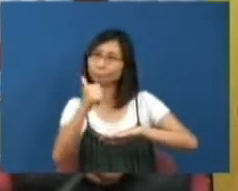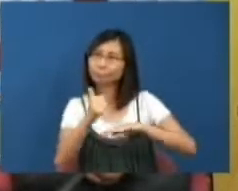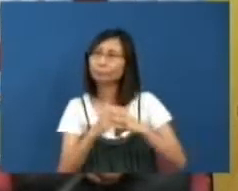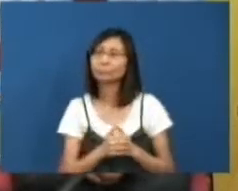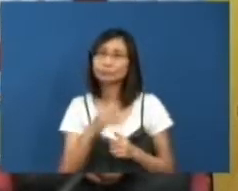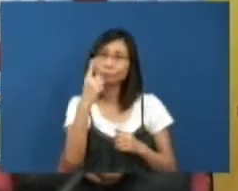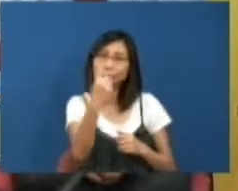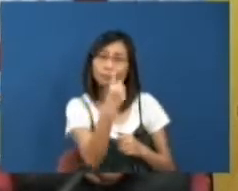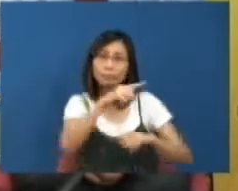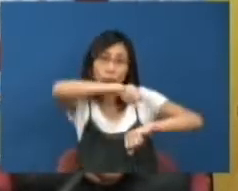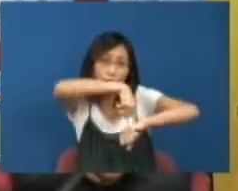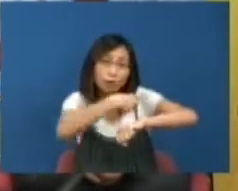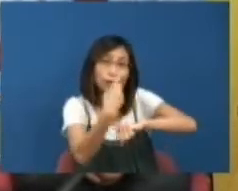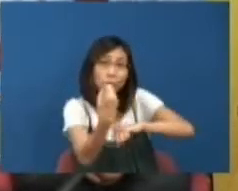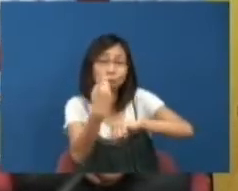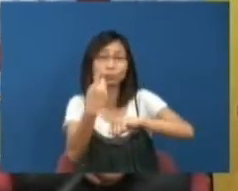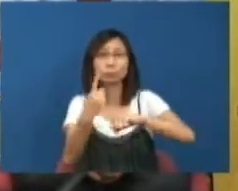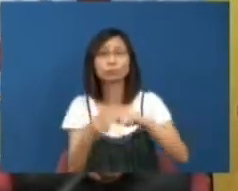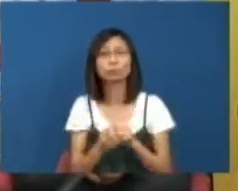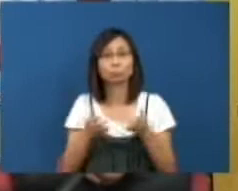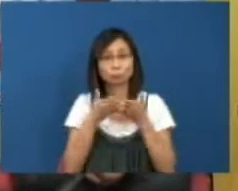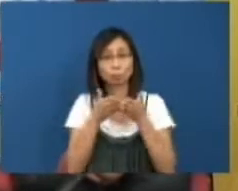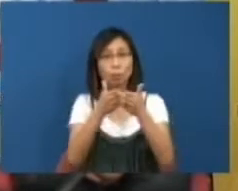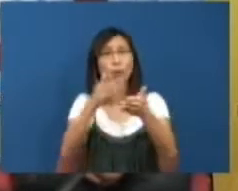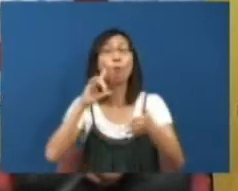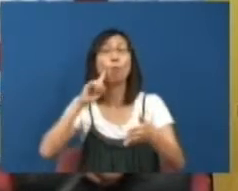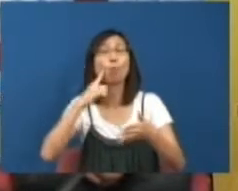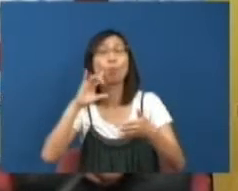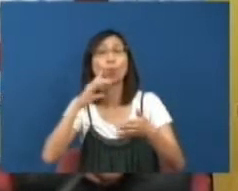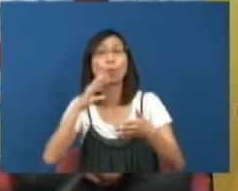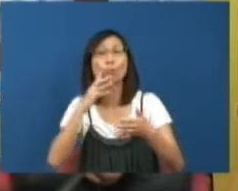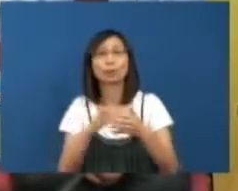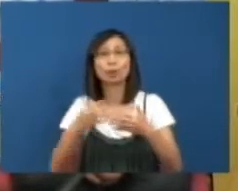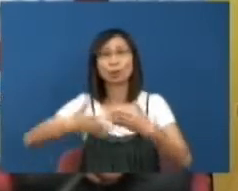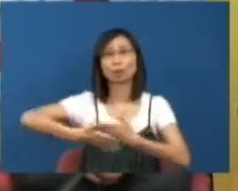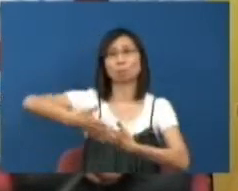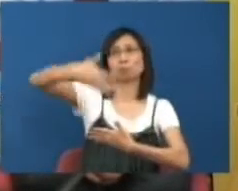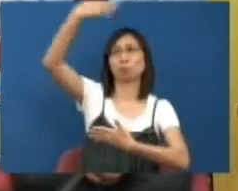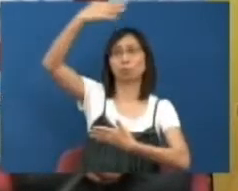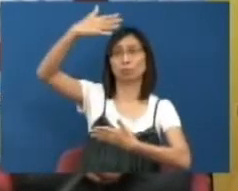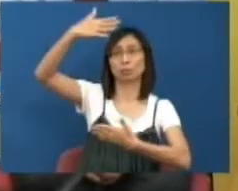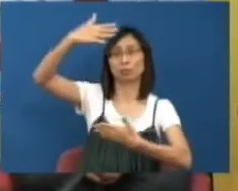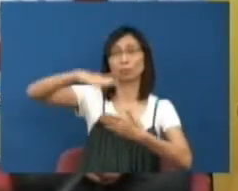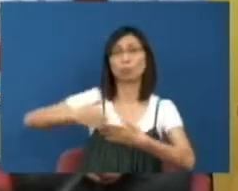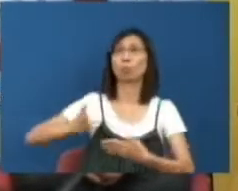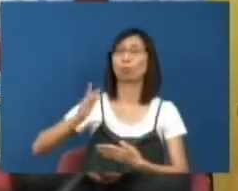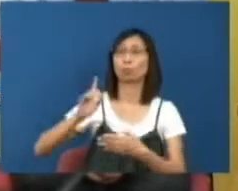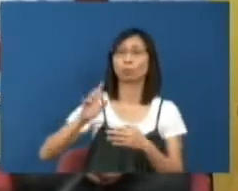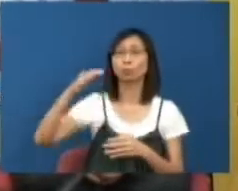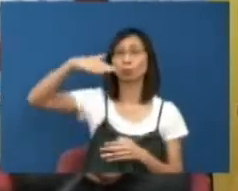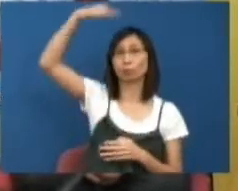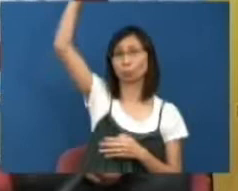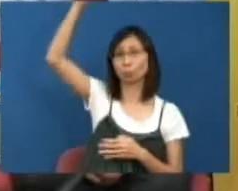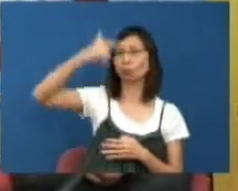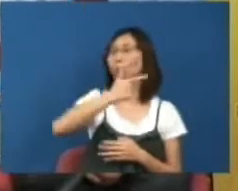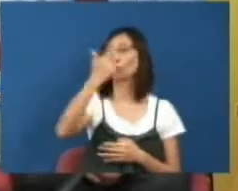頭船嘅澳門咧，我去到好多佢哋澳門嘅建築物咧，佢個樓底真係比我哋香港高好多。 係啊， 特別一